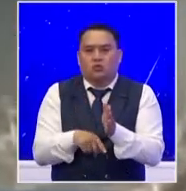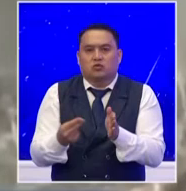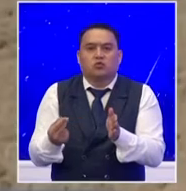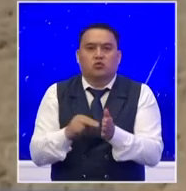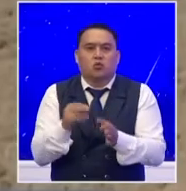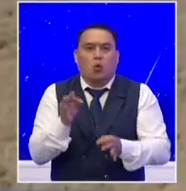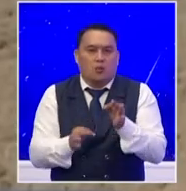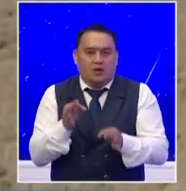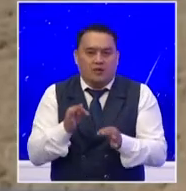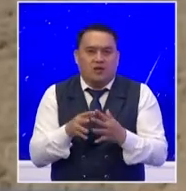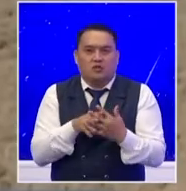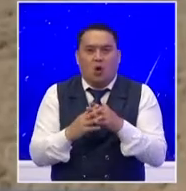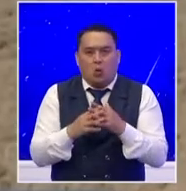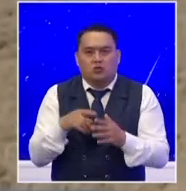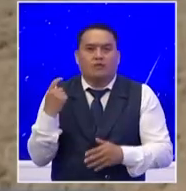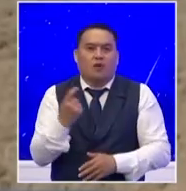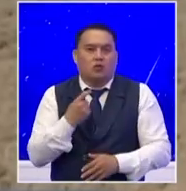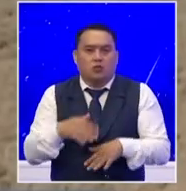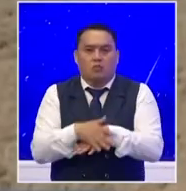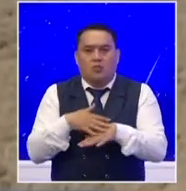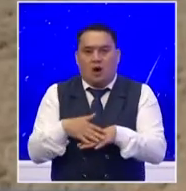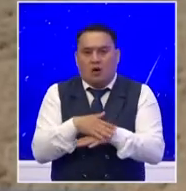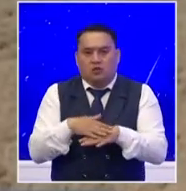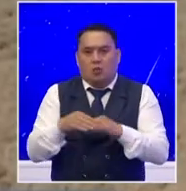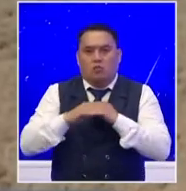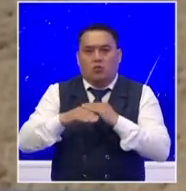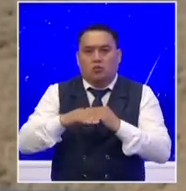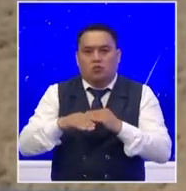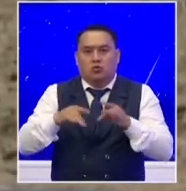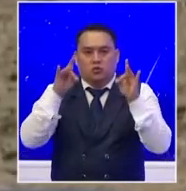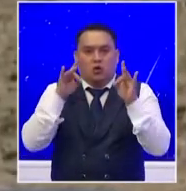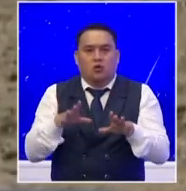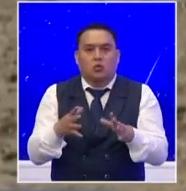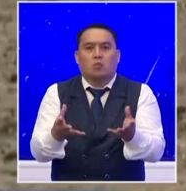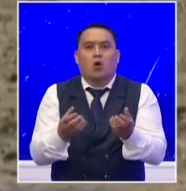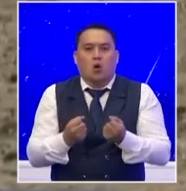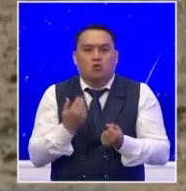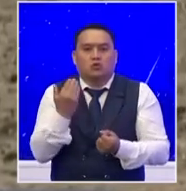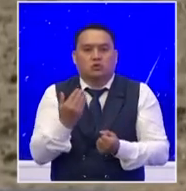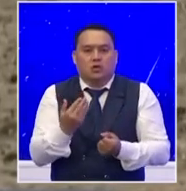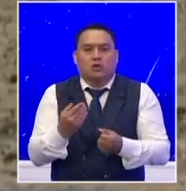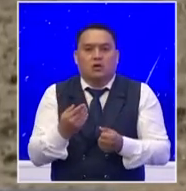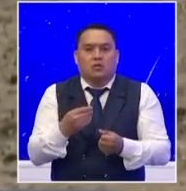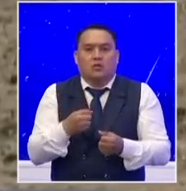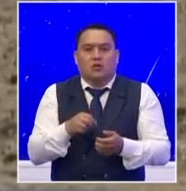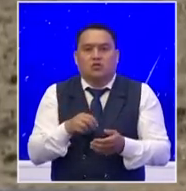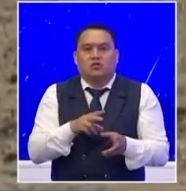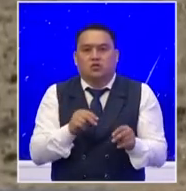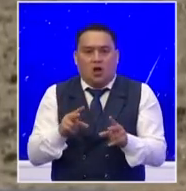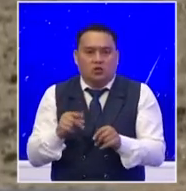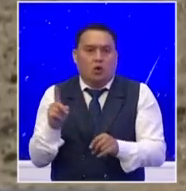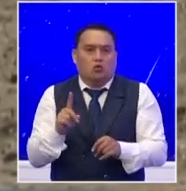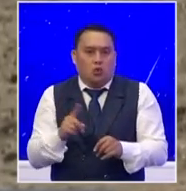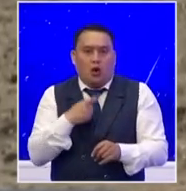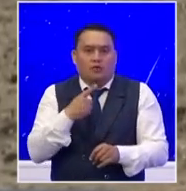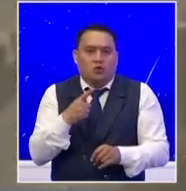топлива. Аграрии Прииртышья уже массово вышли на поля и неожиданно стали получать, как они сами это называют, письма счастья, в